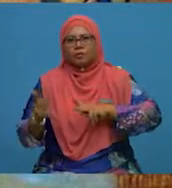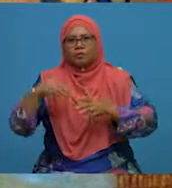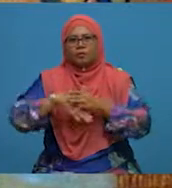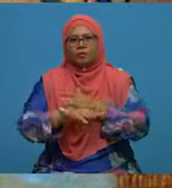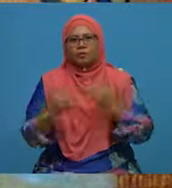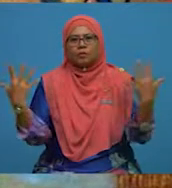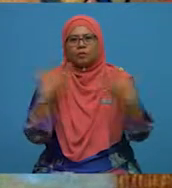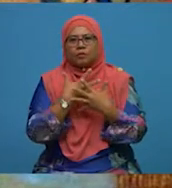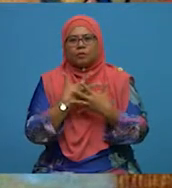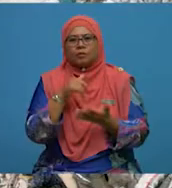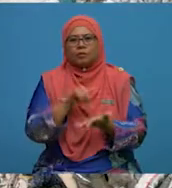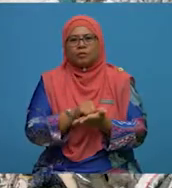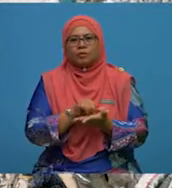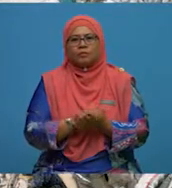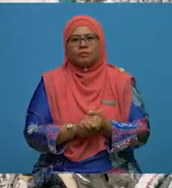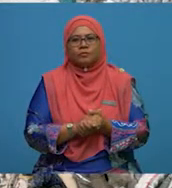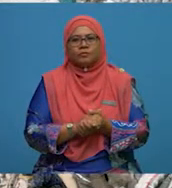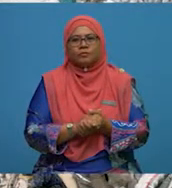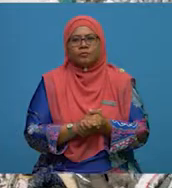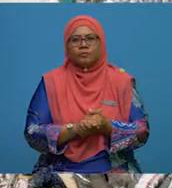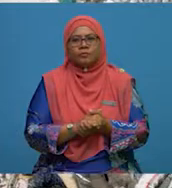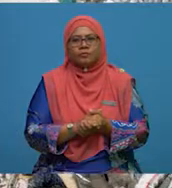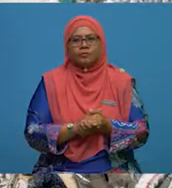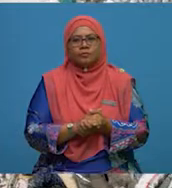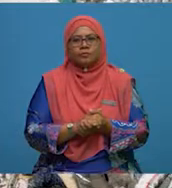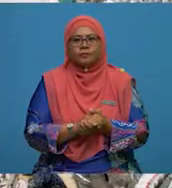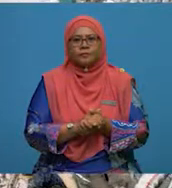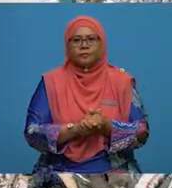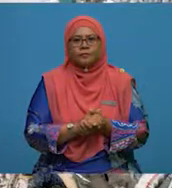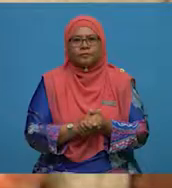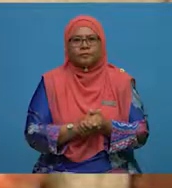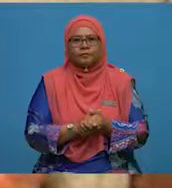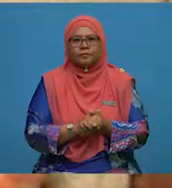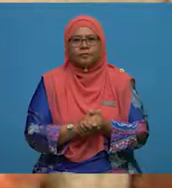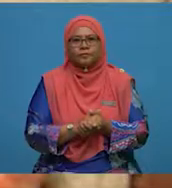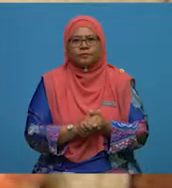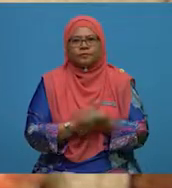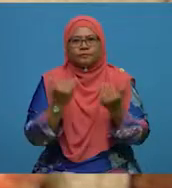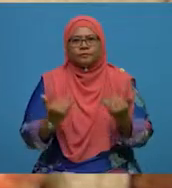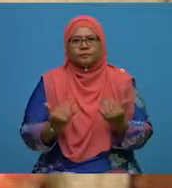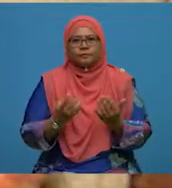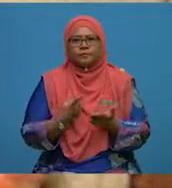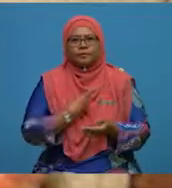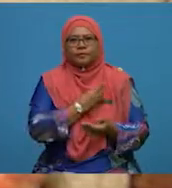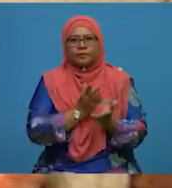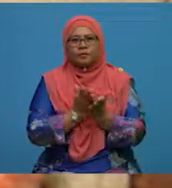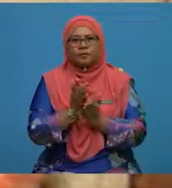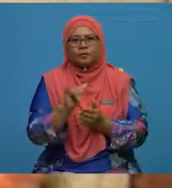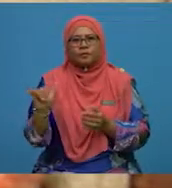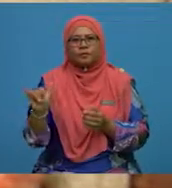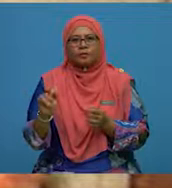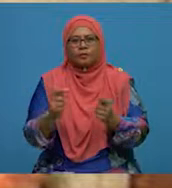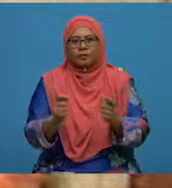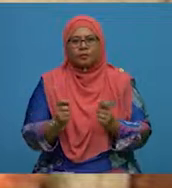pertempuran tersebut. Sekarang kita teruskan dengan reaksi